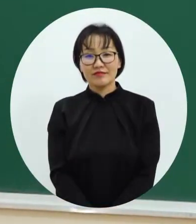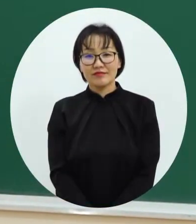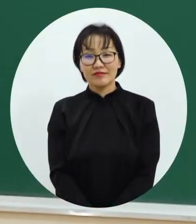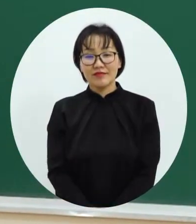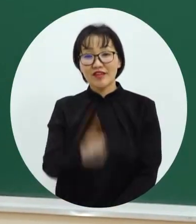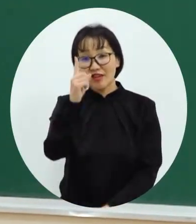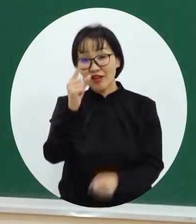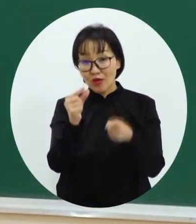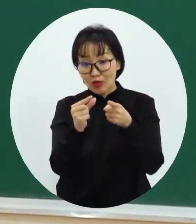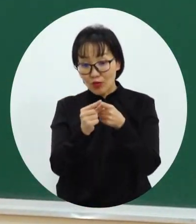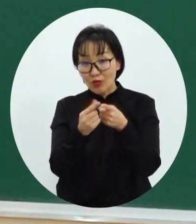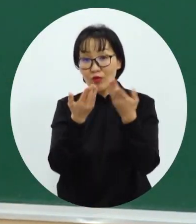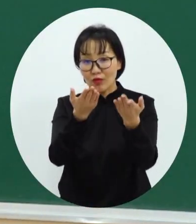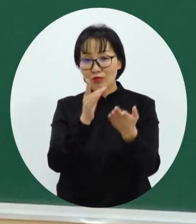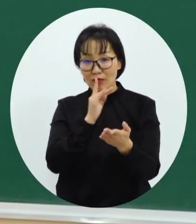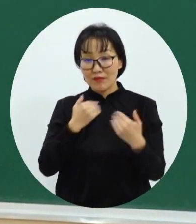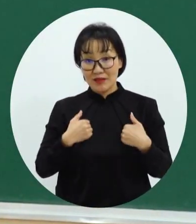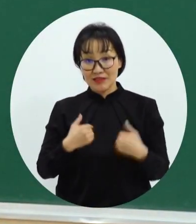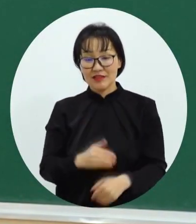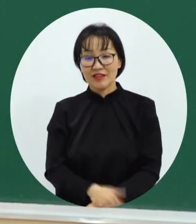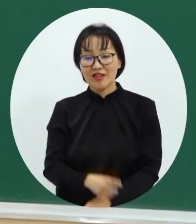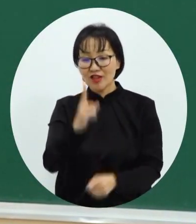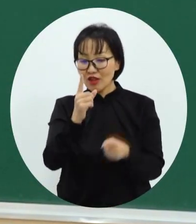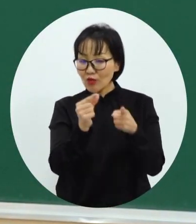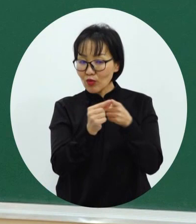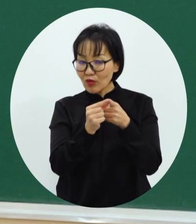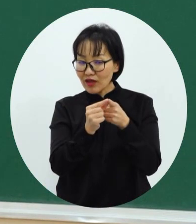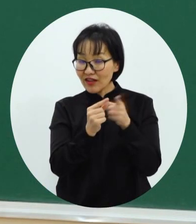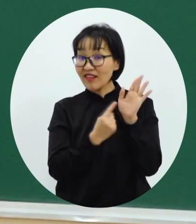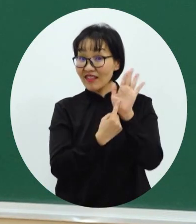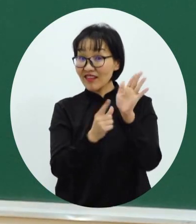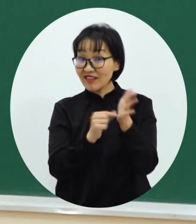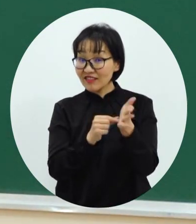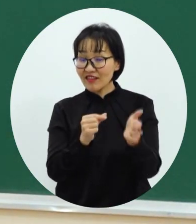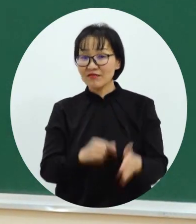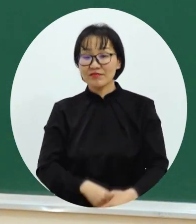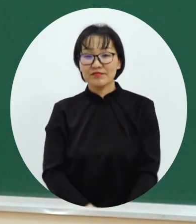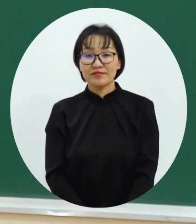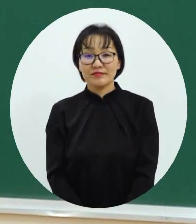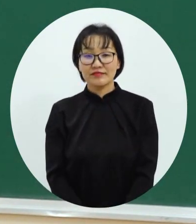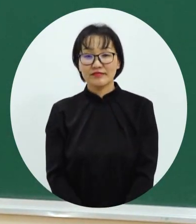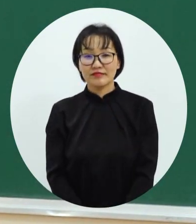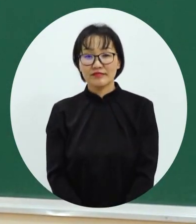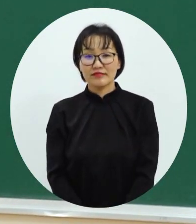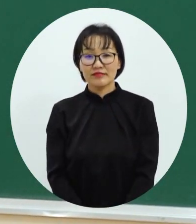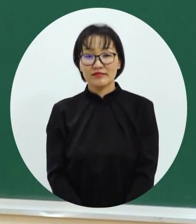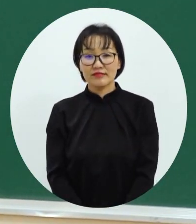За багш нэг үгээр болж байна. Нэг үгээр илэрхийлэхийг бодох хэрэгтэй.